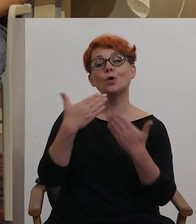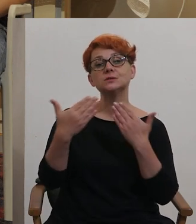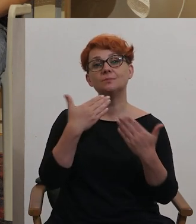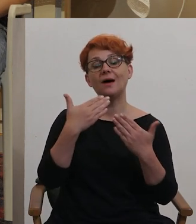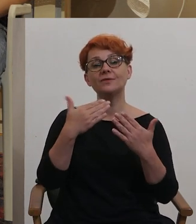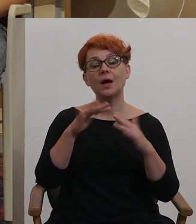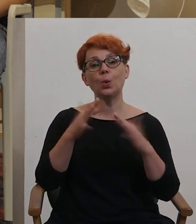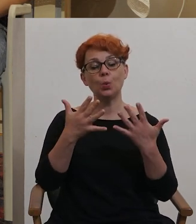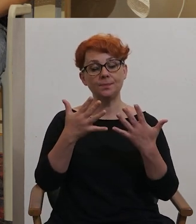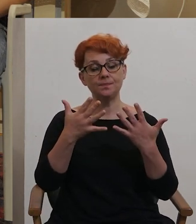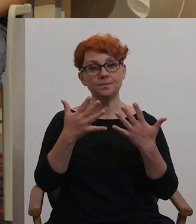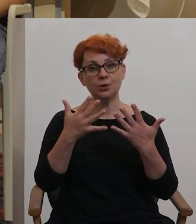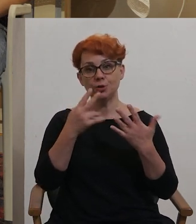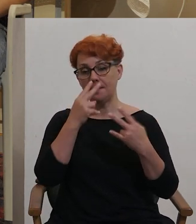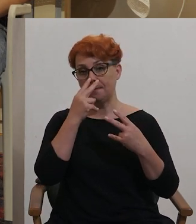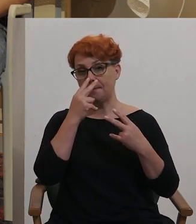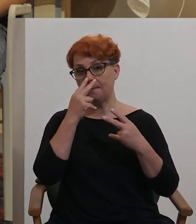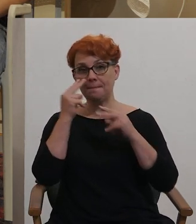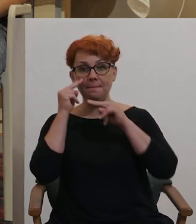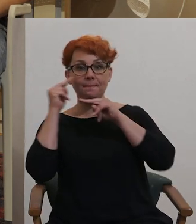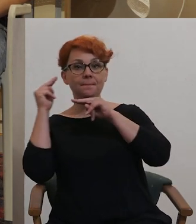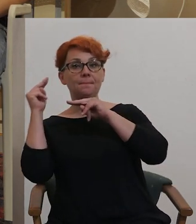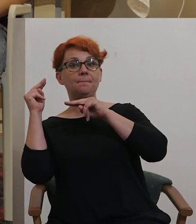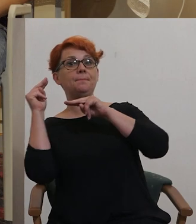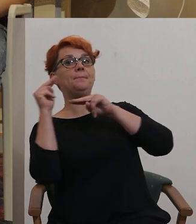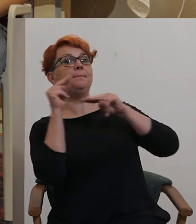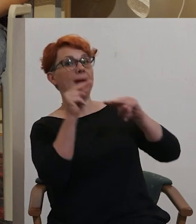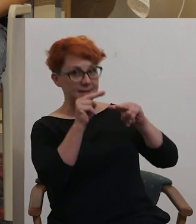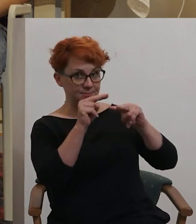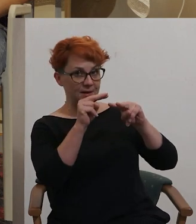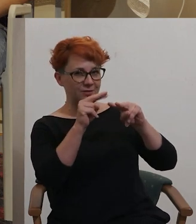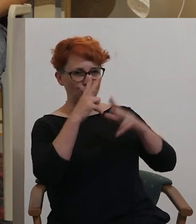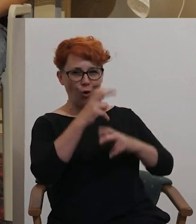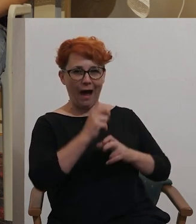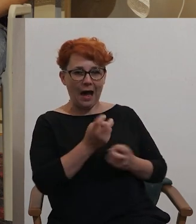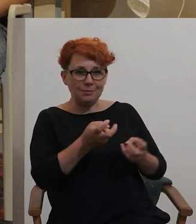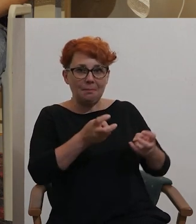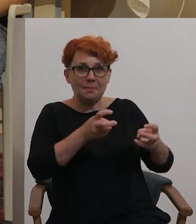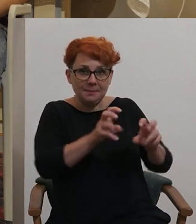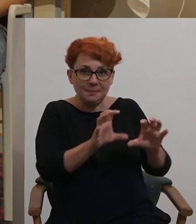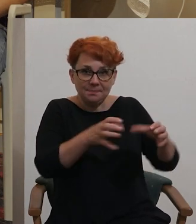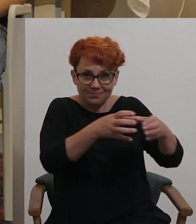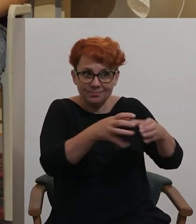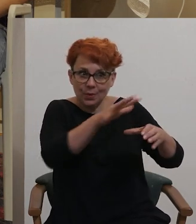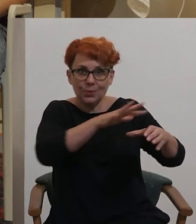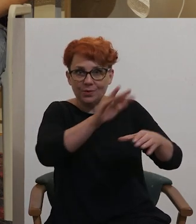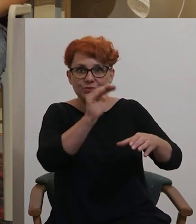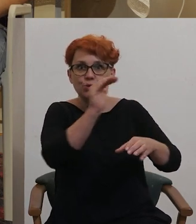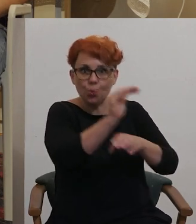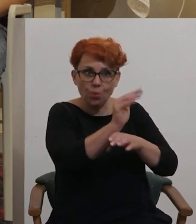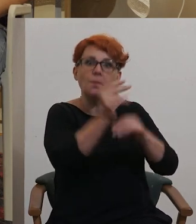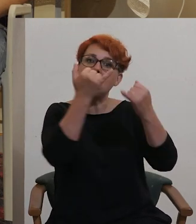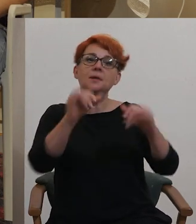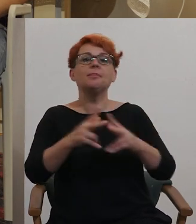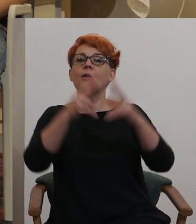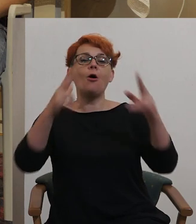to postrzeganie żołnierzy armii formowanej na wschodzie było inne, zupełnie inne w